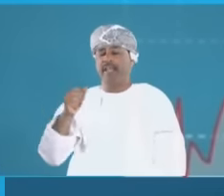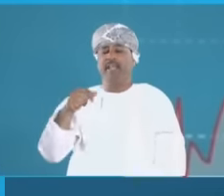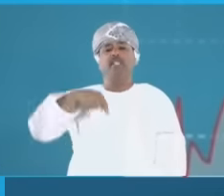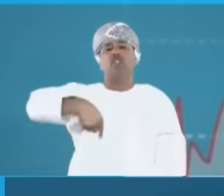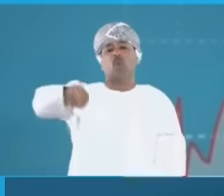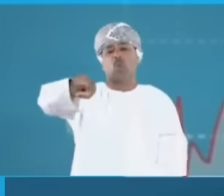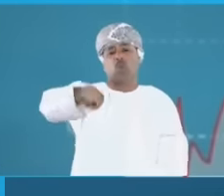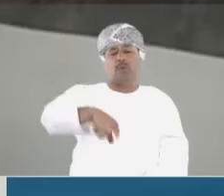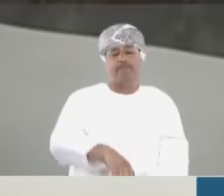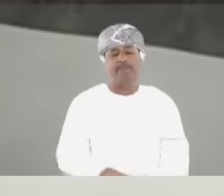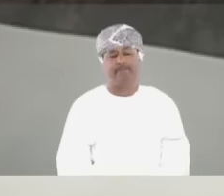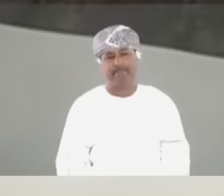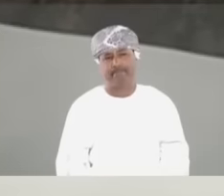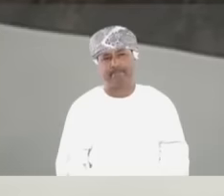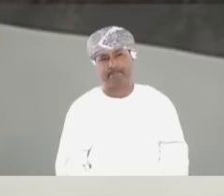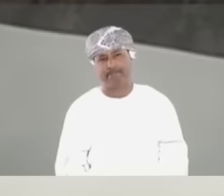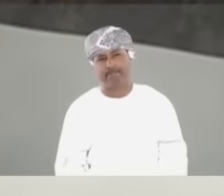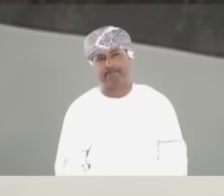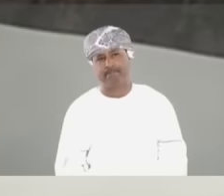عشر.